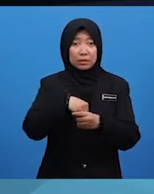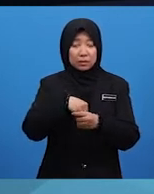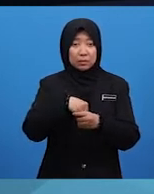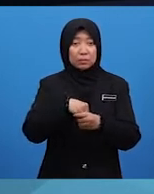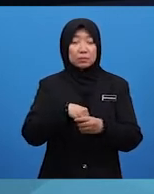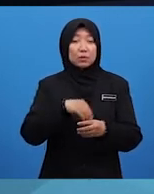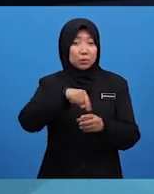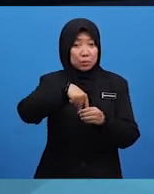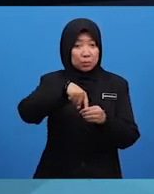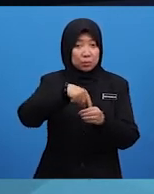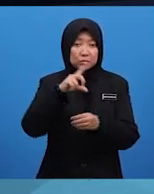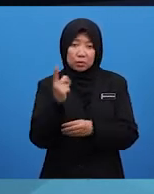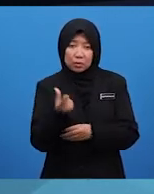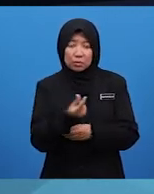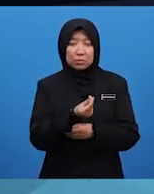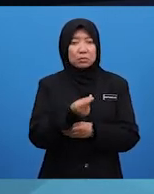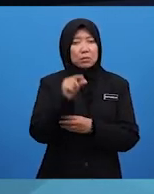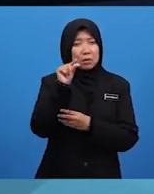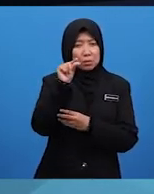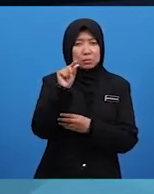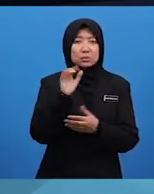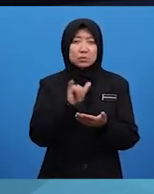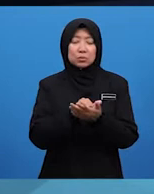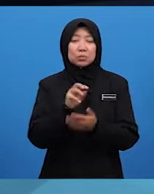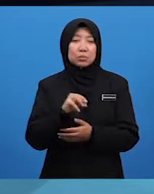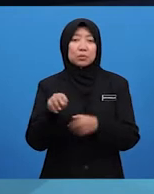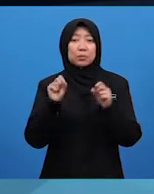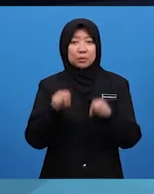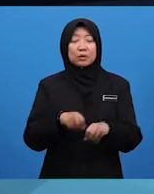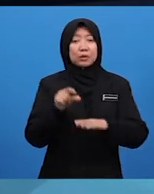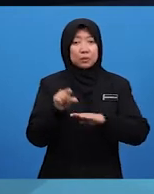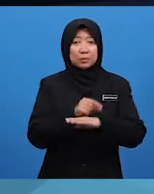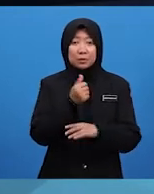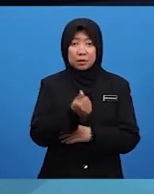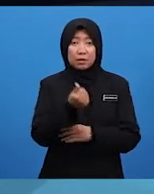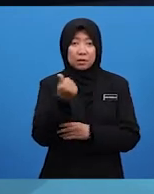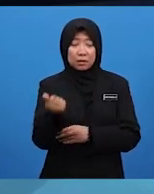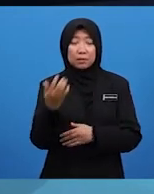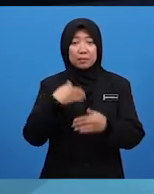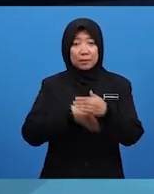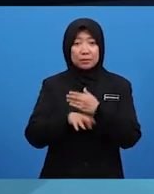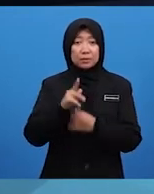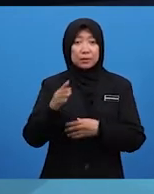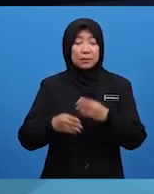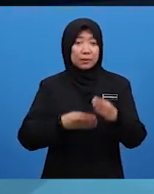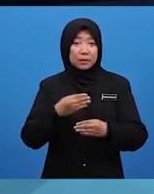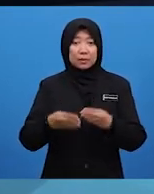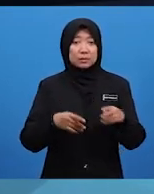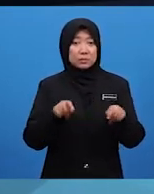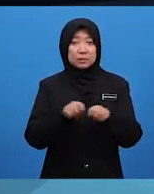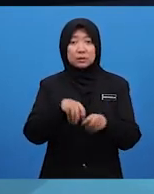yang halus itu, murid-murid boleh menggunakan alat masukkan benang